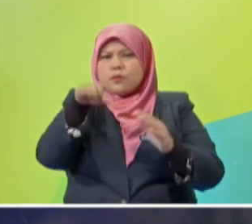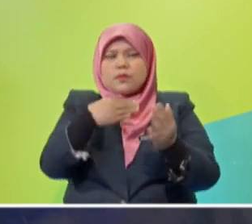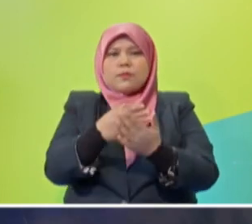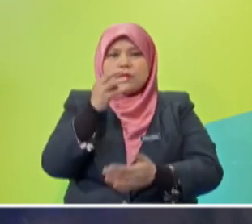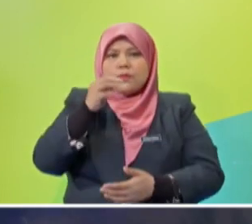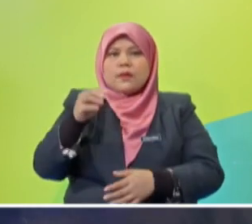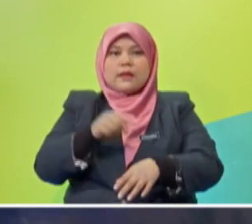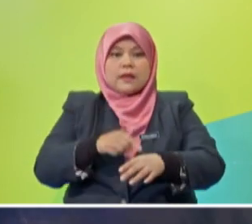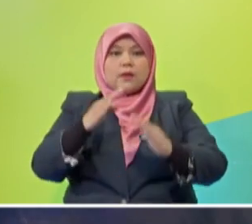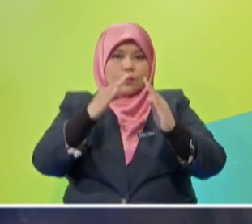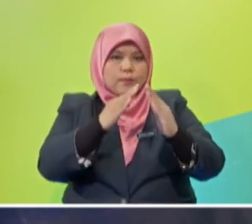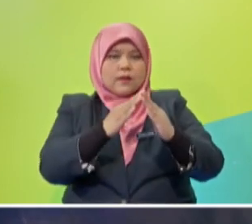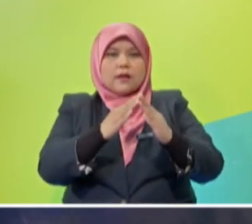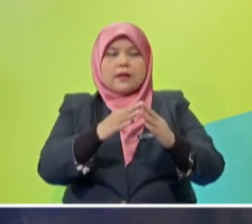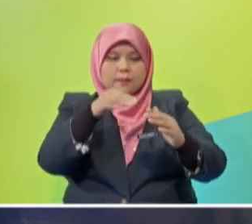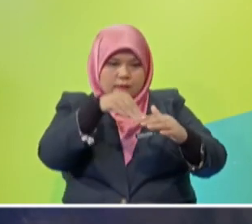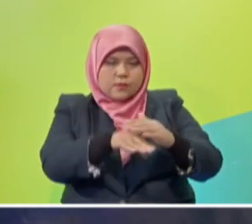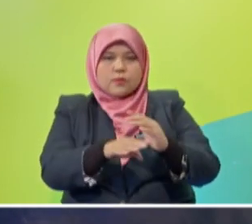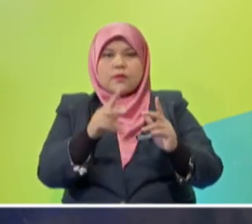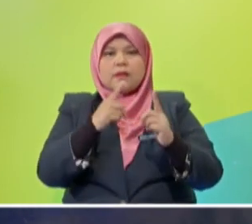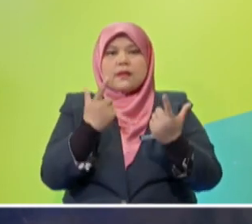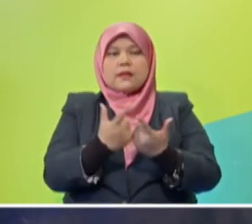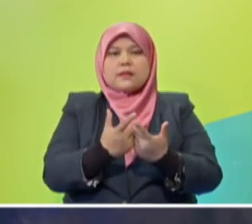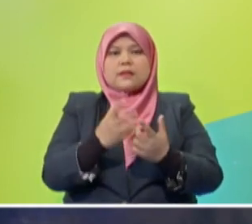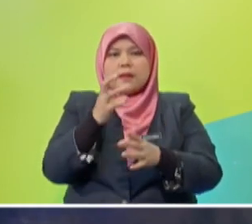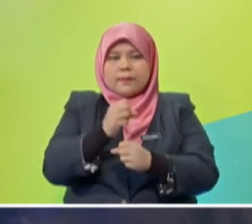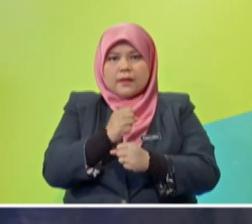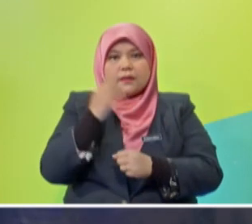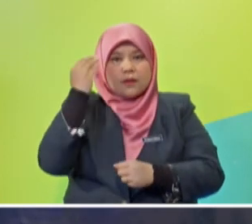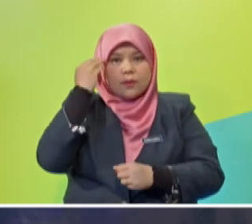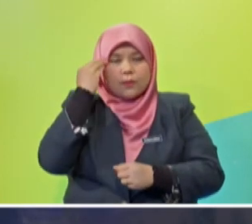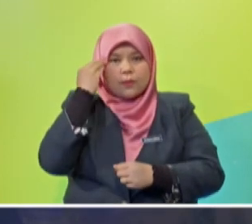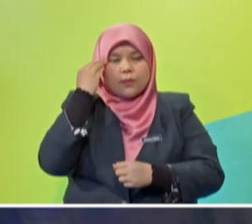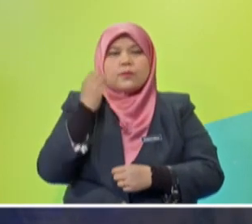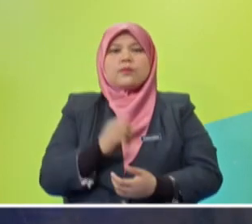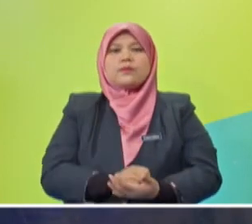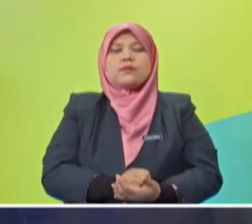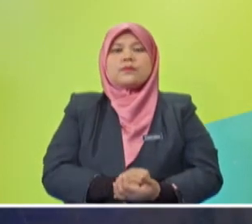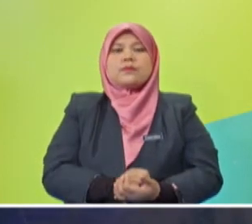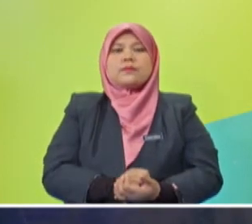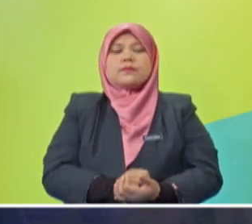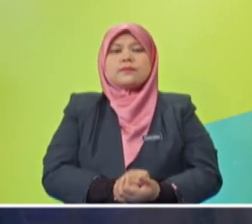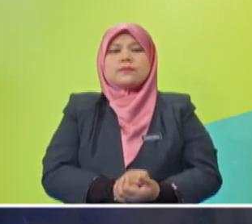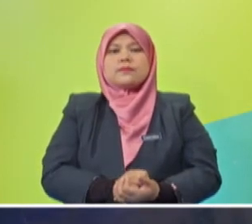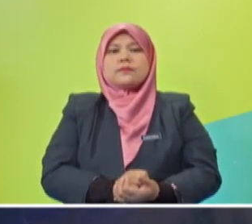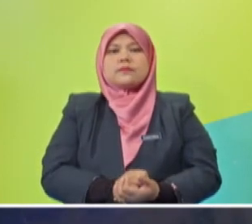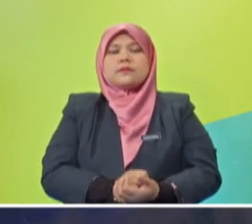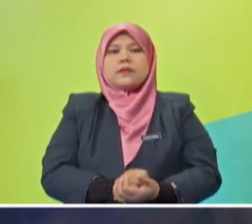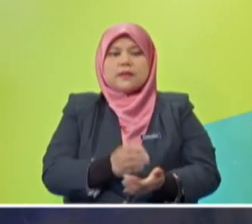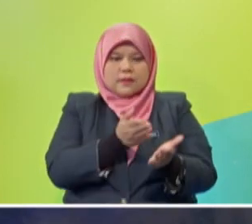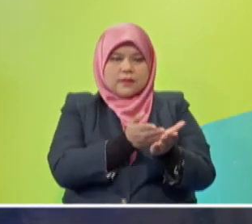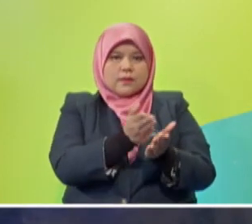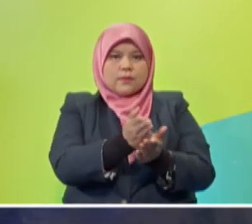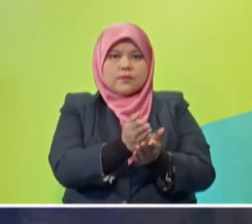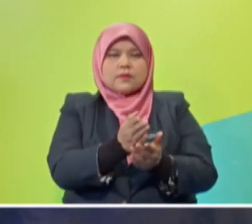juga yang menyertai kelas kita pada hari ini juga dapat kenal pasti dengan jelas. Okey. Baiklah, saya akan teruskan.